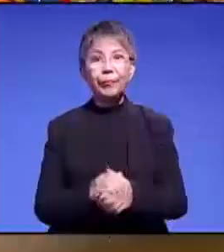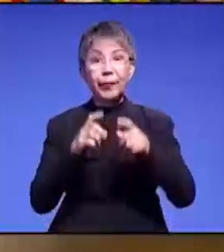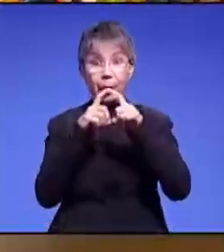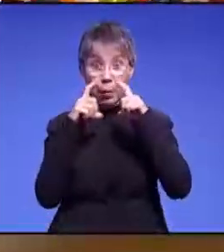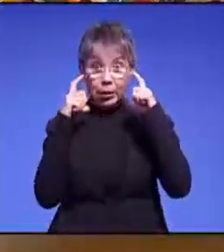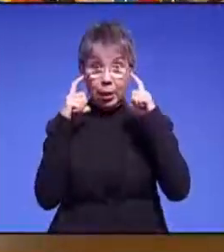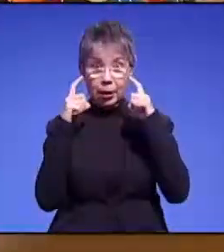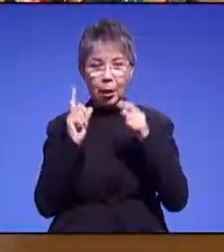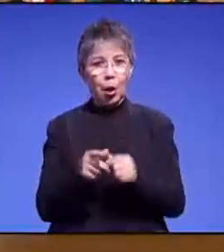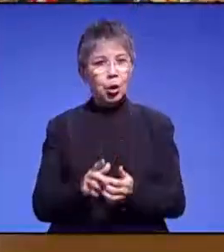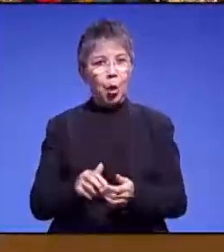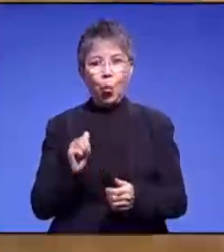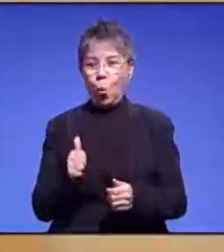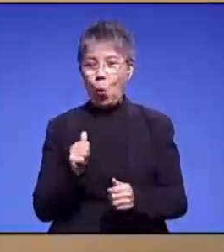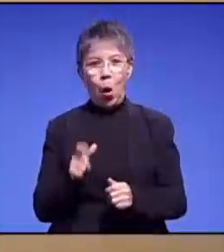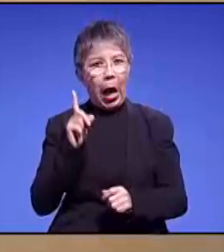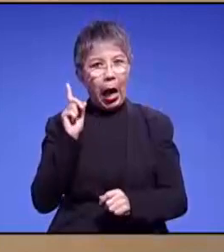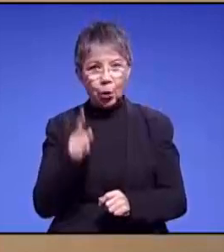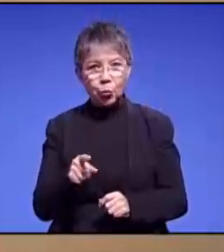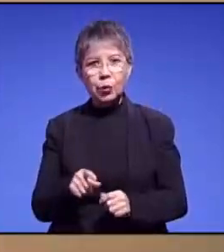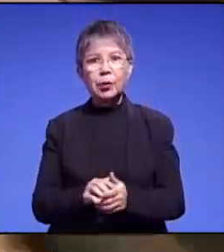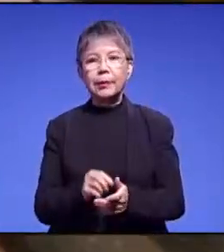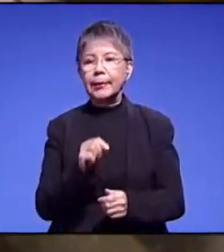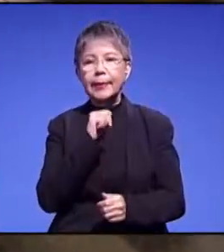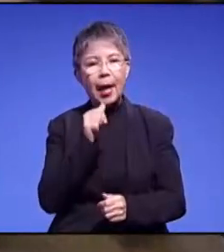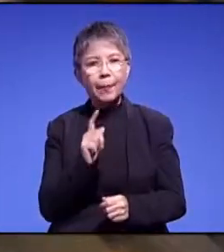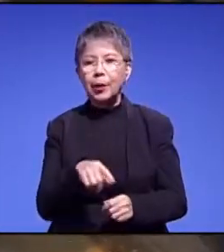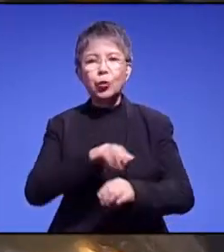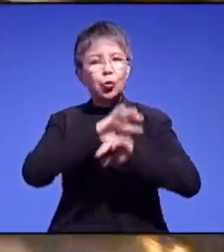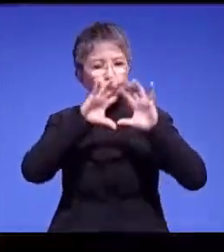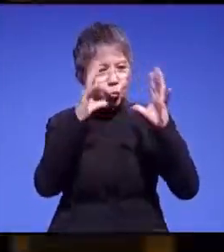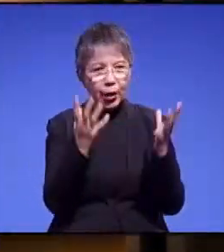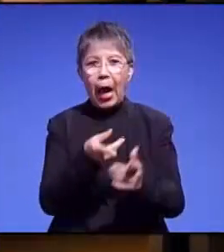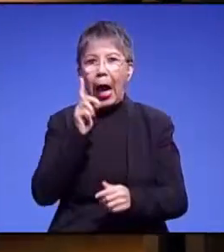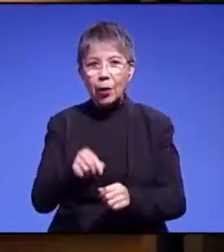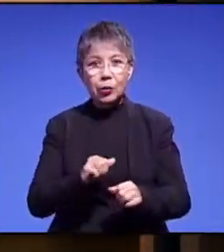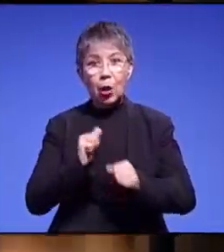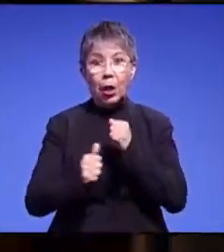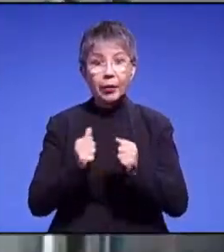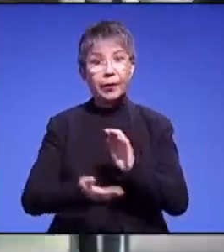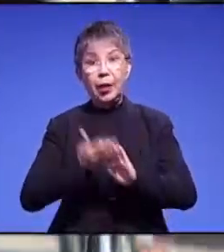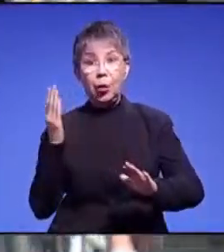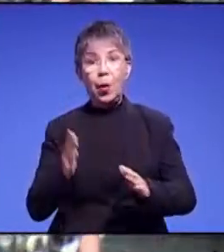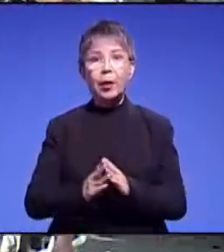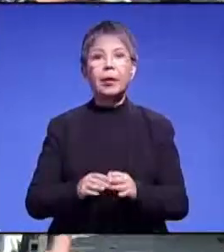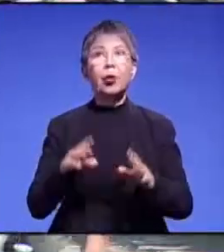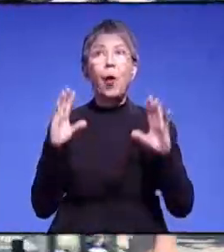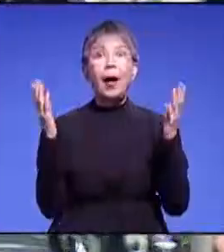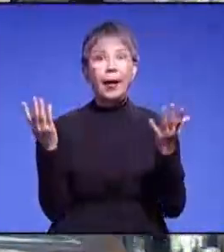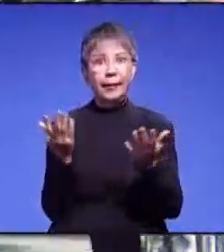Masker. Benda yang satu ini kini menjadi kelengkapan wajib bagi siapapun di dunia saat akan beraktivitas di luar ruangan.